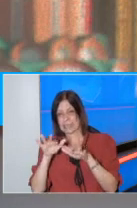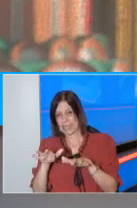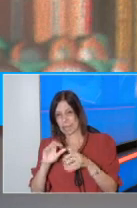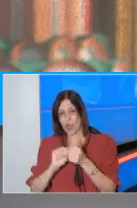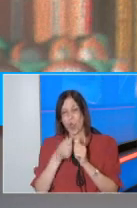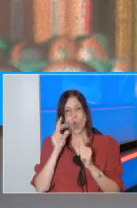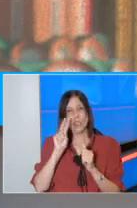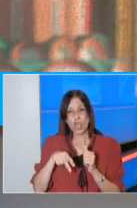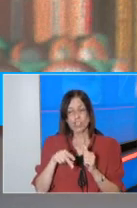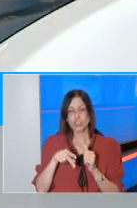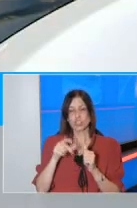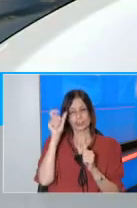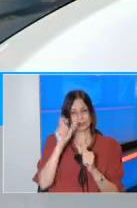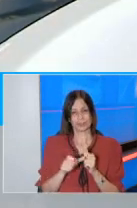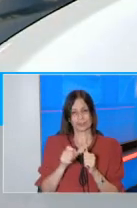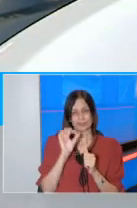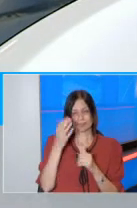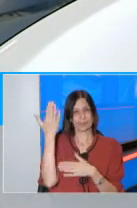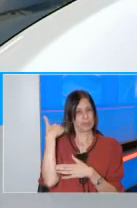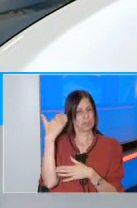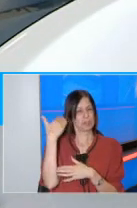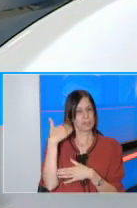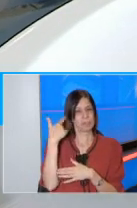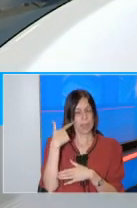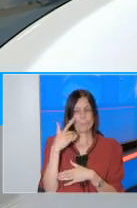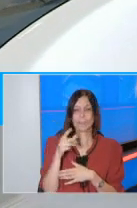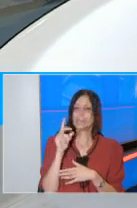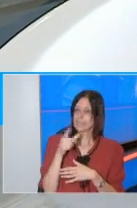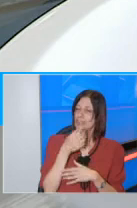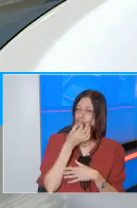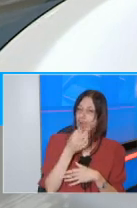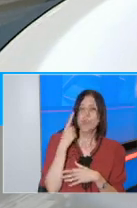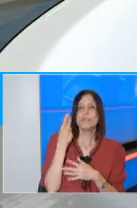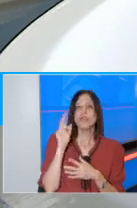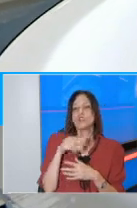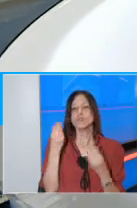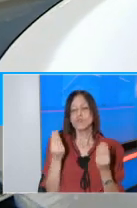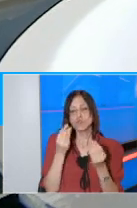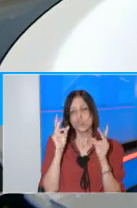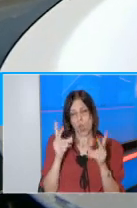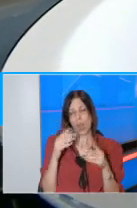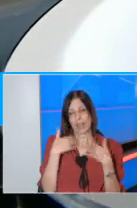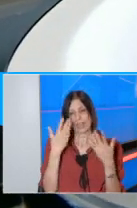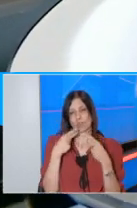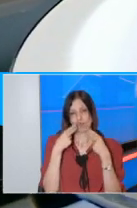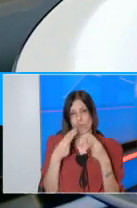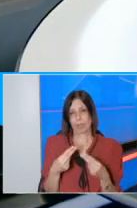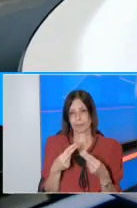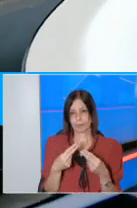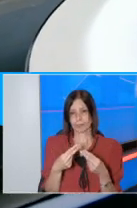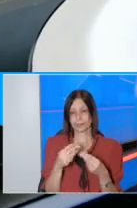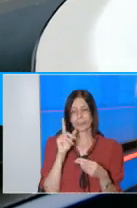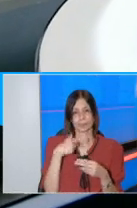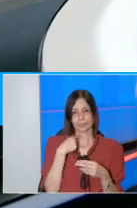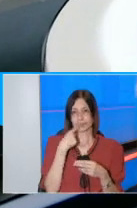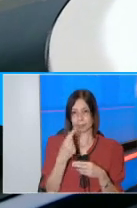הבורר של פעם? אני אגיד לך דבר כזה. קודם כל, זאת שאלה שאני לא יודע אם יש מישהו שיודע לתת תשובה בכיוון. אבל אני